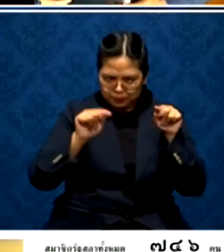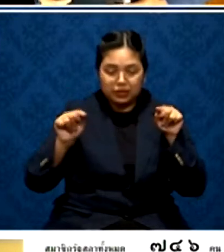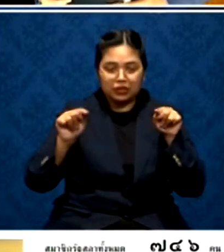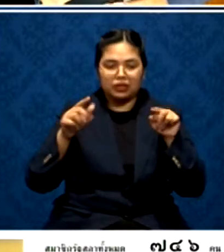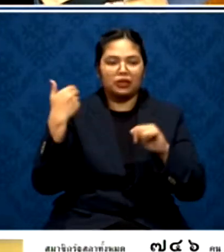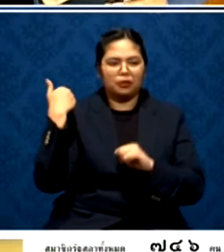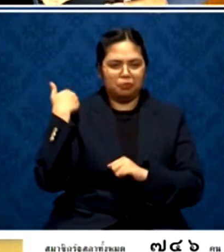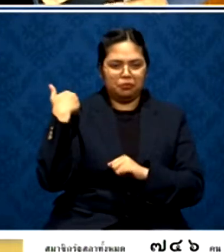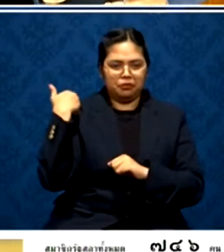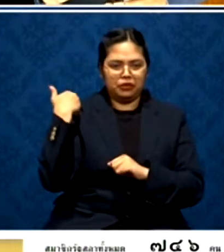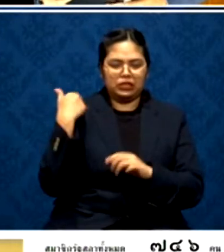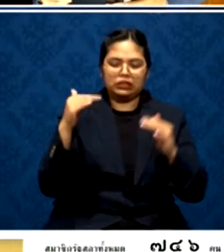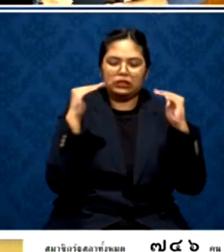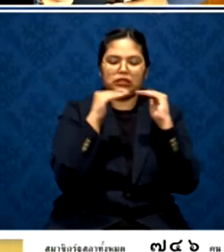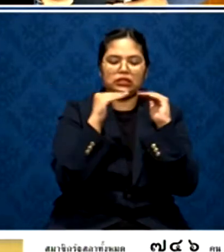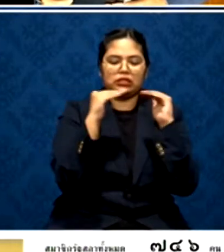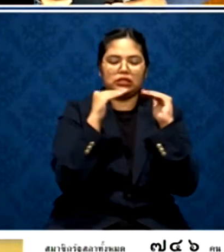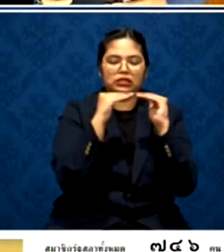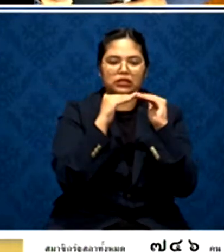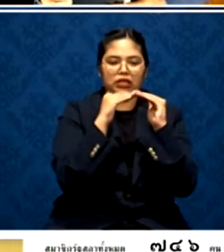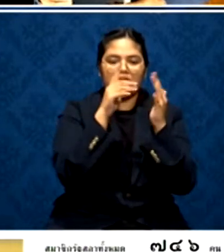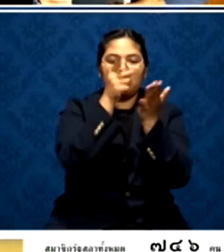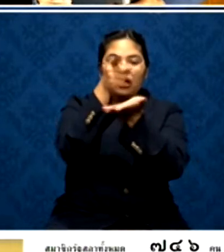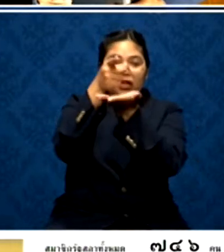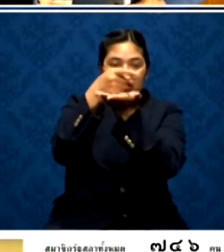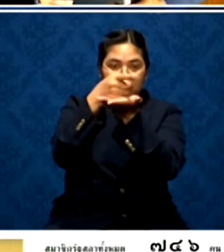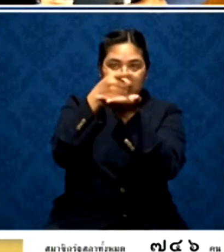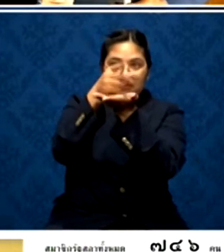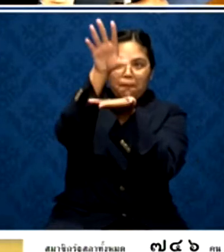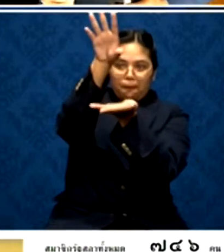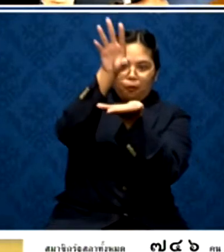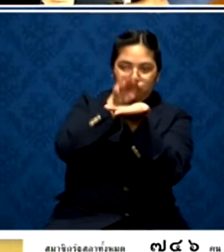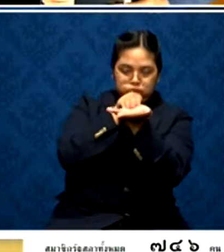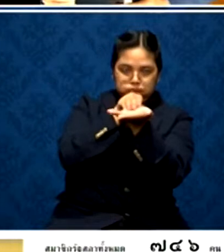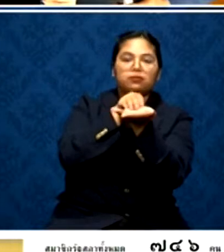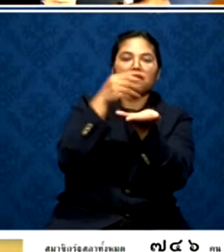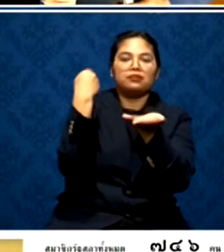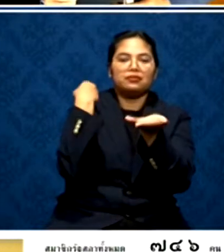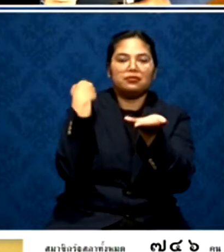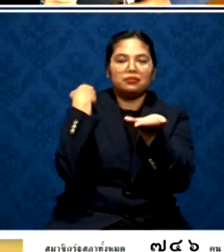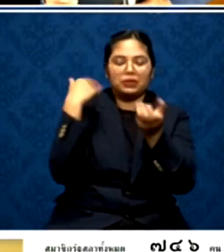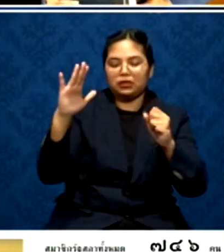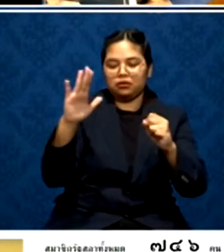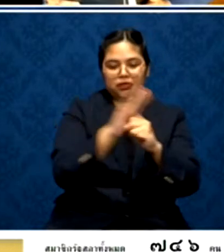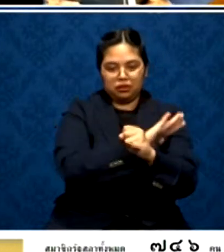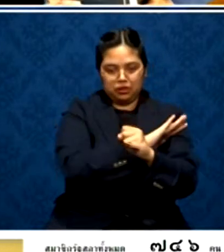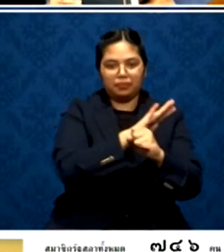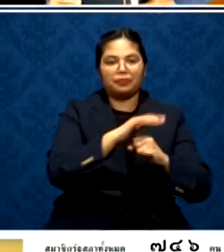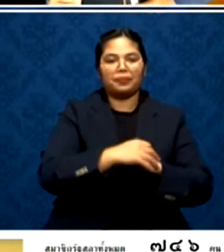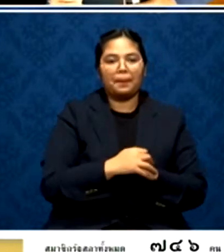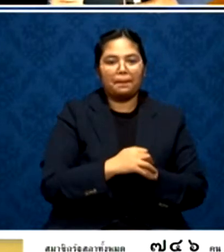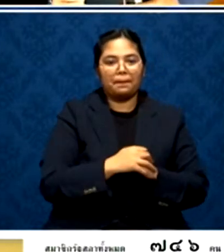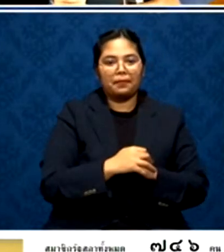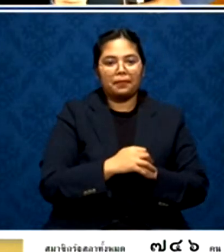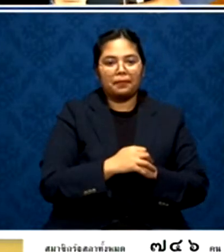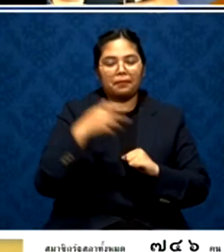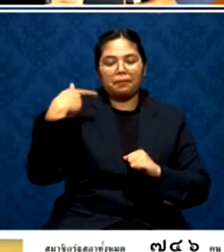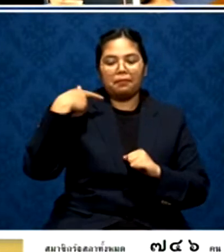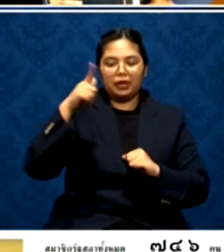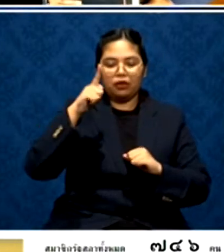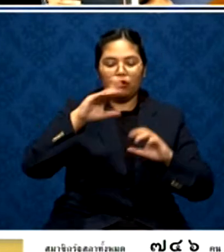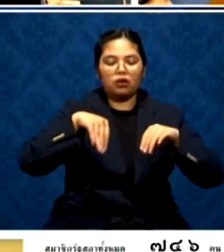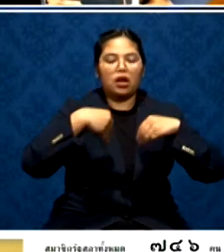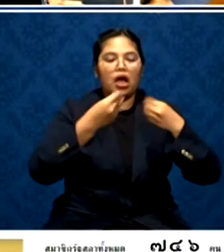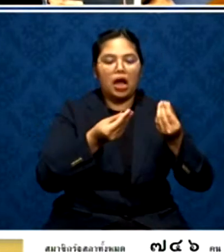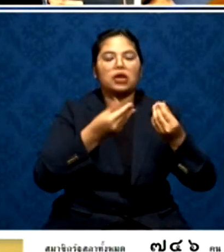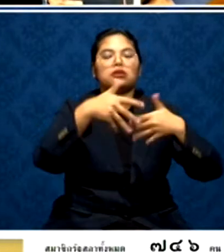และสิทธิในวงโคจรดาวเทียมมาใช้อย่างเต็มรูปแบบเพื่อประโยชน์ของประเทศและประชาช